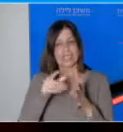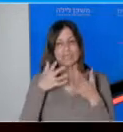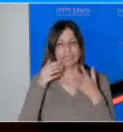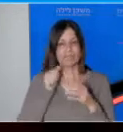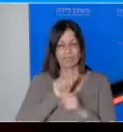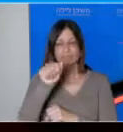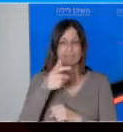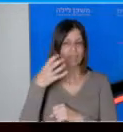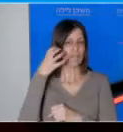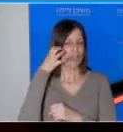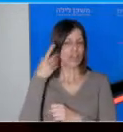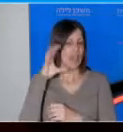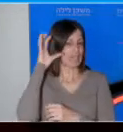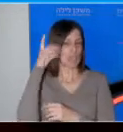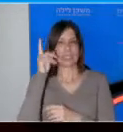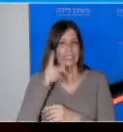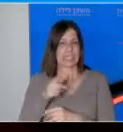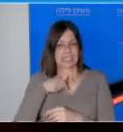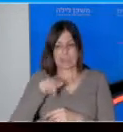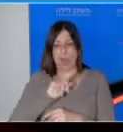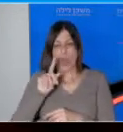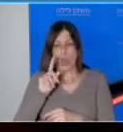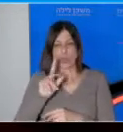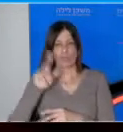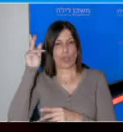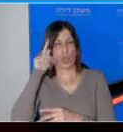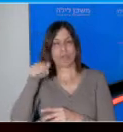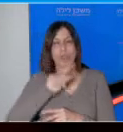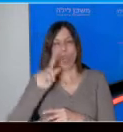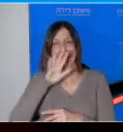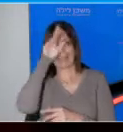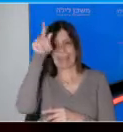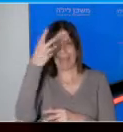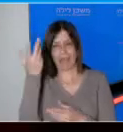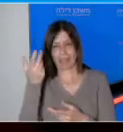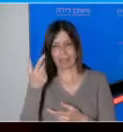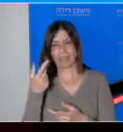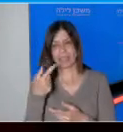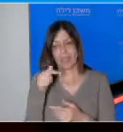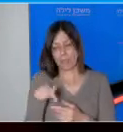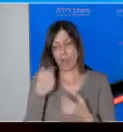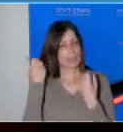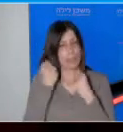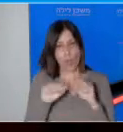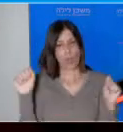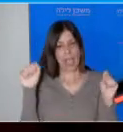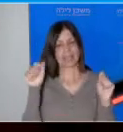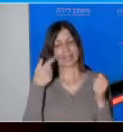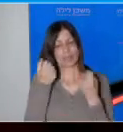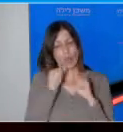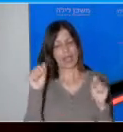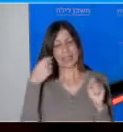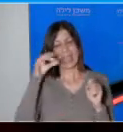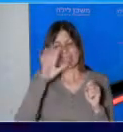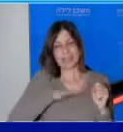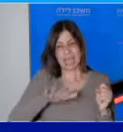לו. אנחנו לא צפון קוריאה פה, מדינת ישראל זה לא צפון, זה לא איראן באיזשהו מקום. אנחנו מתעדרים פה הזמן שאנחנו דמוקרטיה היחידה במזרח